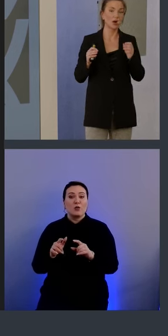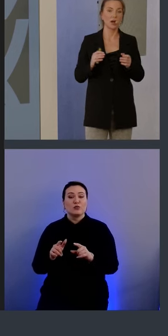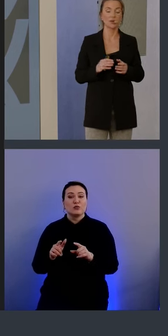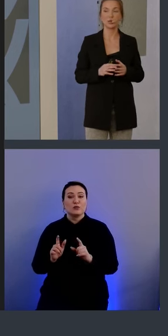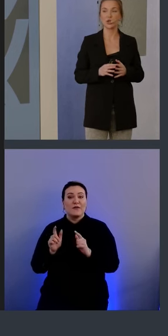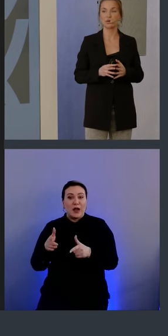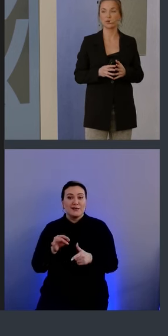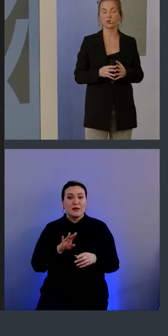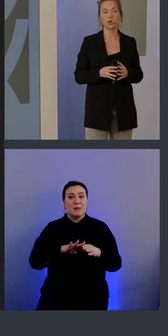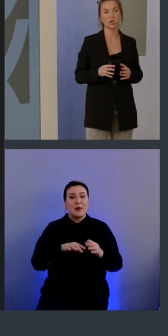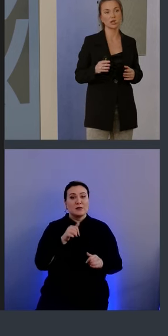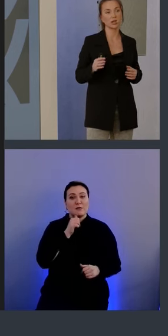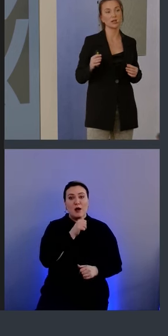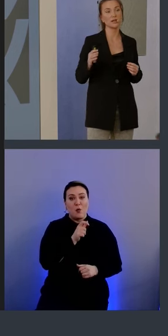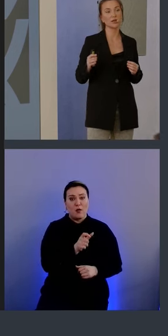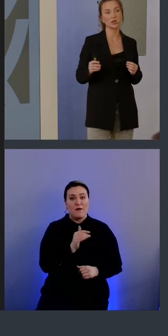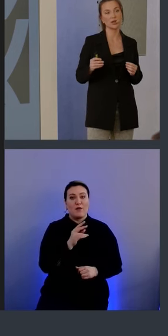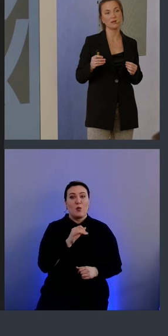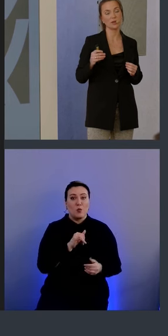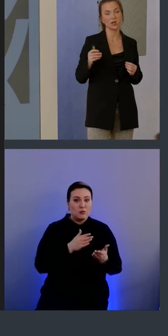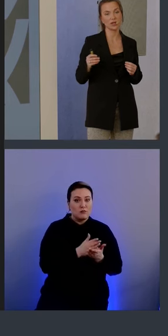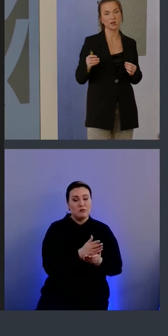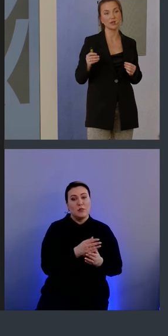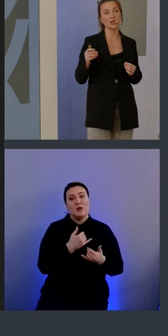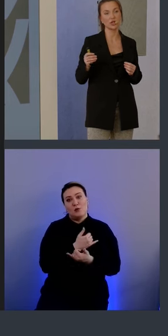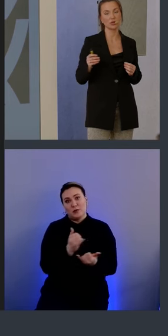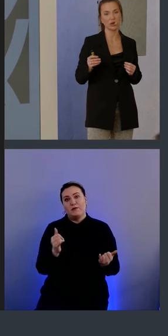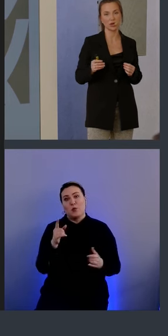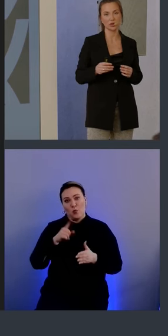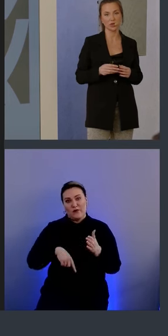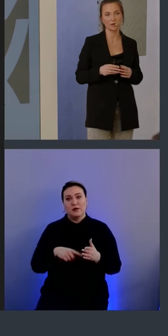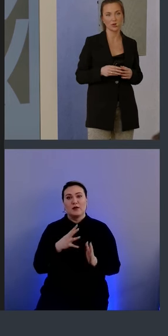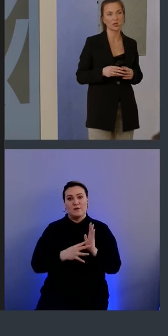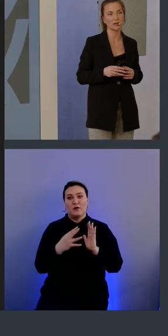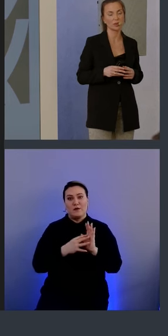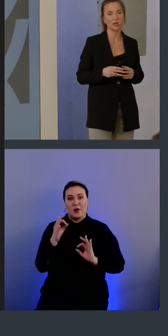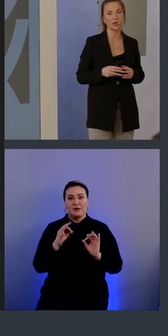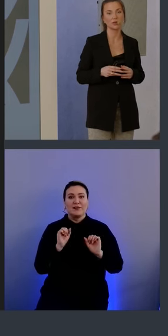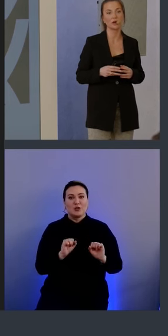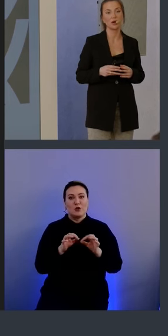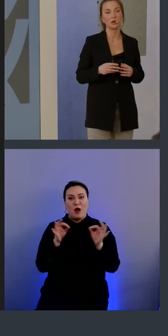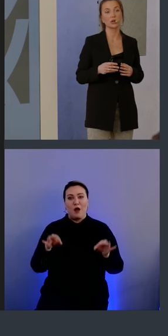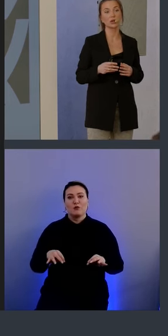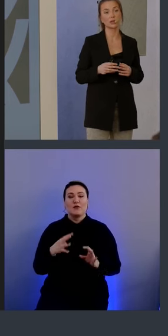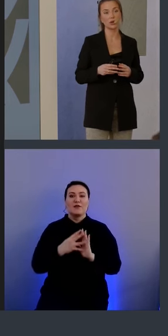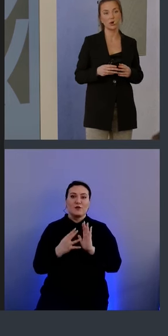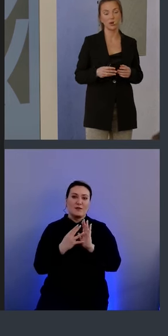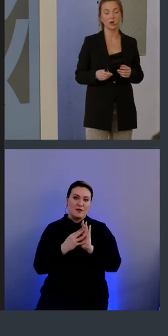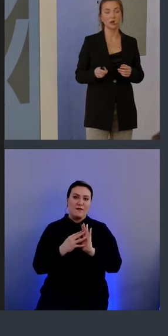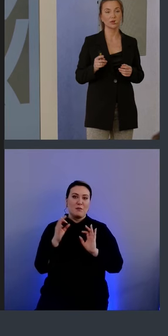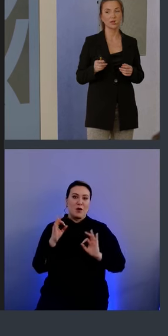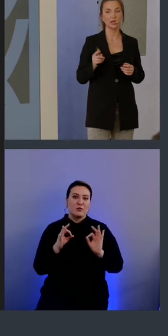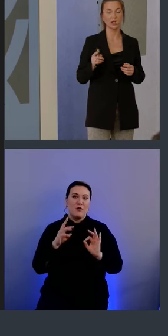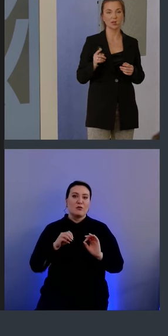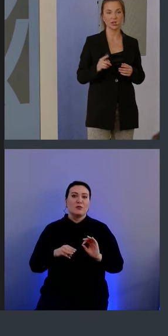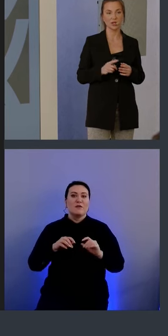флоу обеспечивают уверенность на 99% и защиту аккаунта на 99% от взлома.